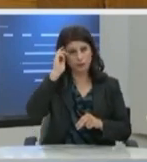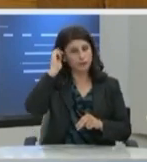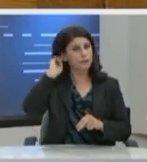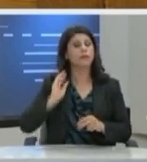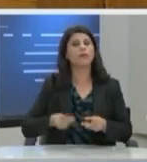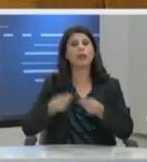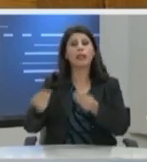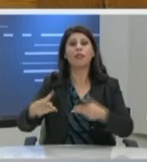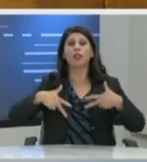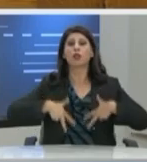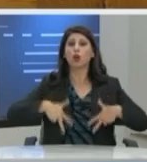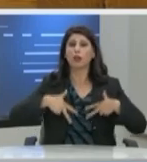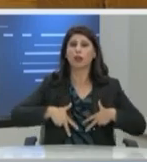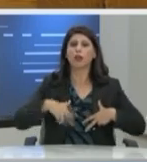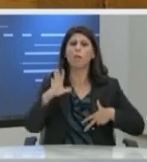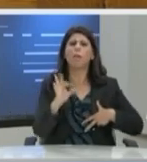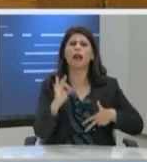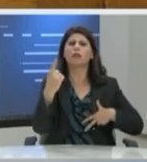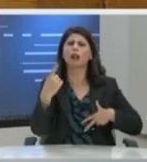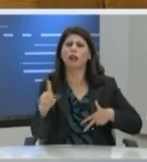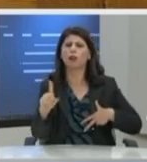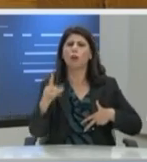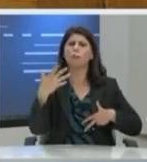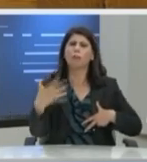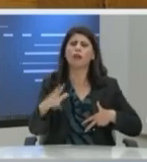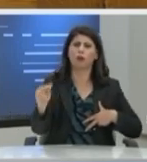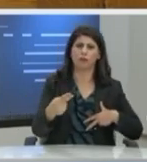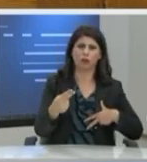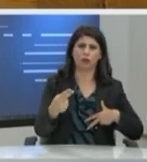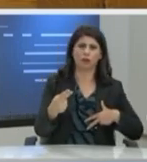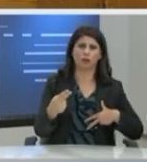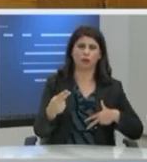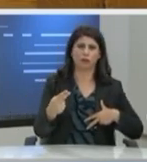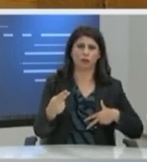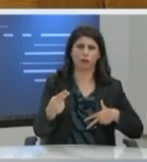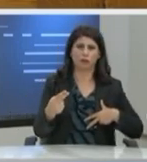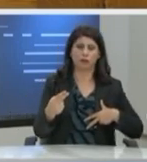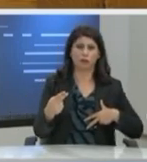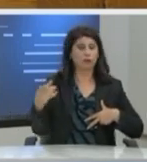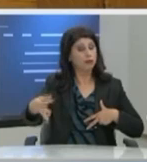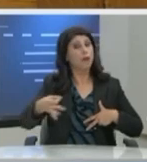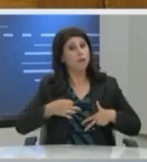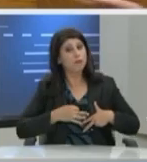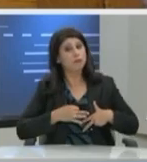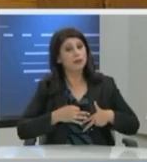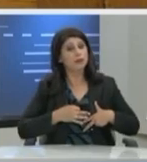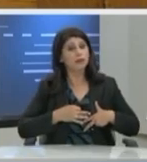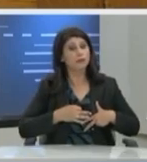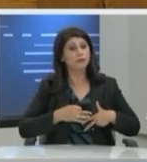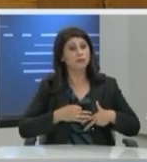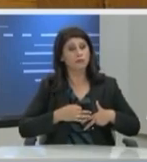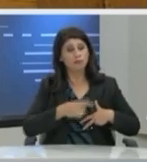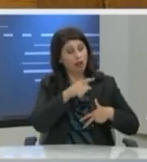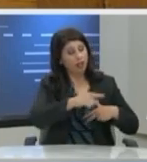να δίνει το κράτος 50, 100, 500 ευρώ, να μου πείτε δεύτεροι είστε